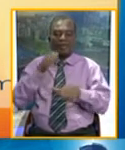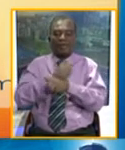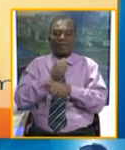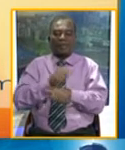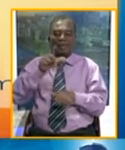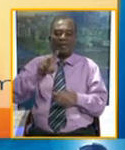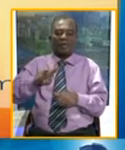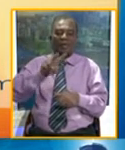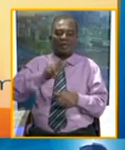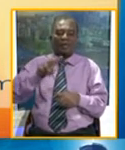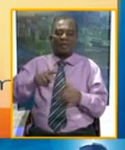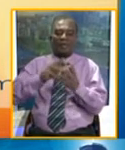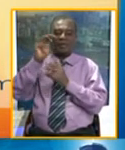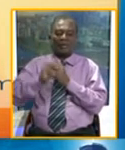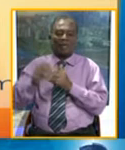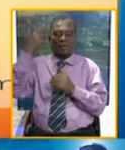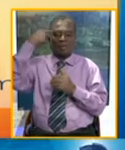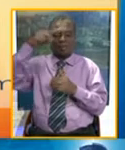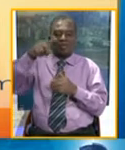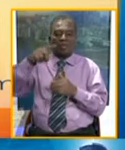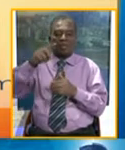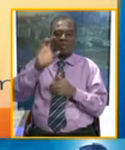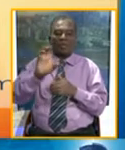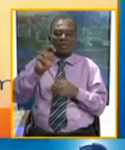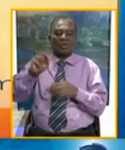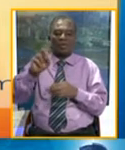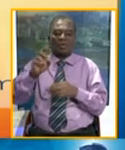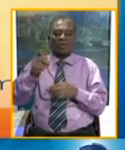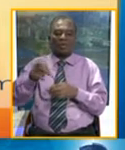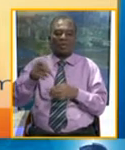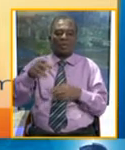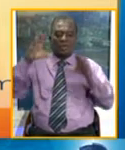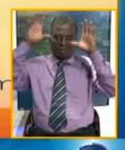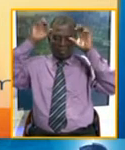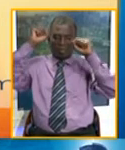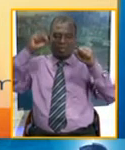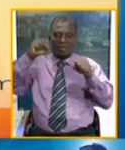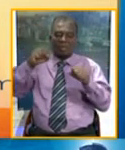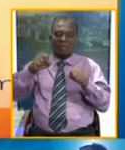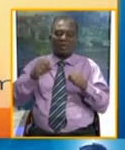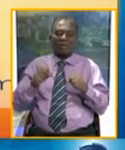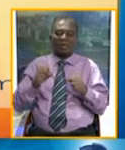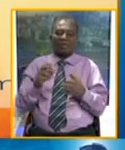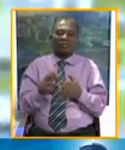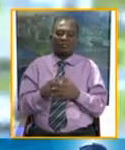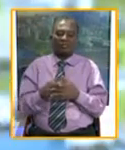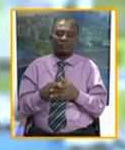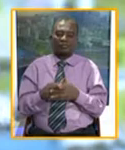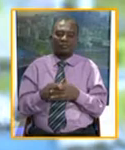le 22 mars 2021 pour le CNDH, la présidente Namizata Sangaré.